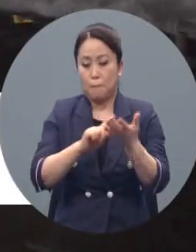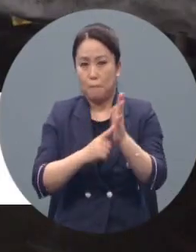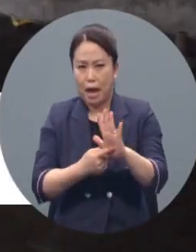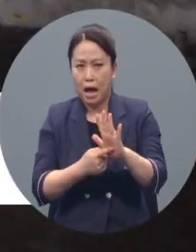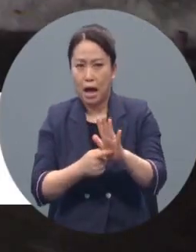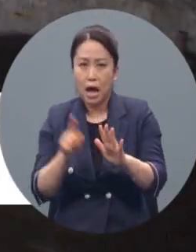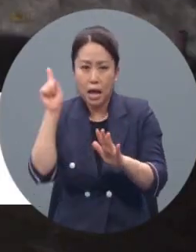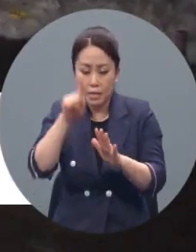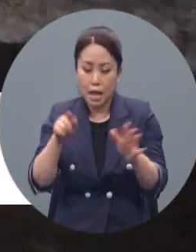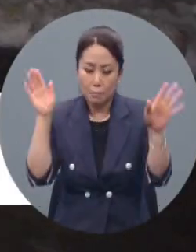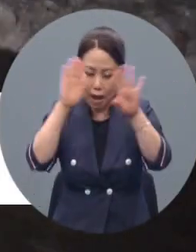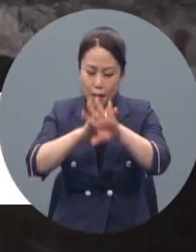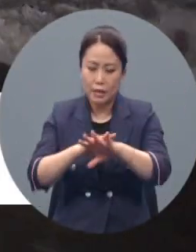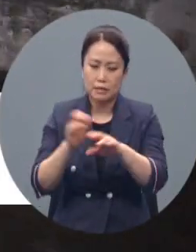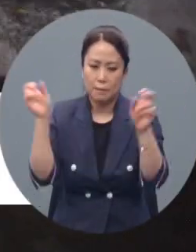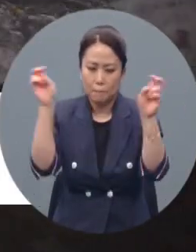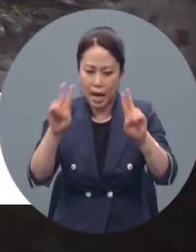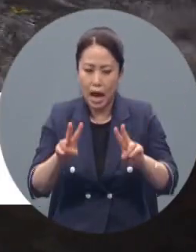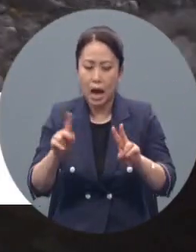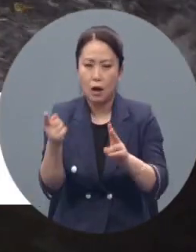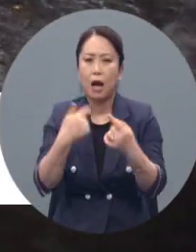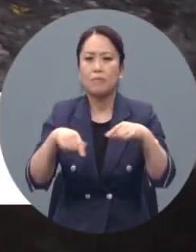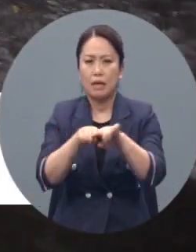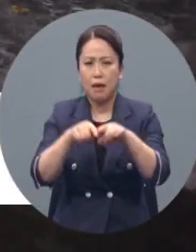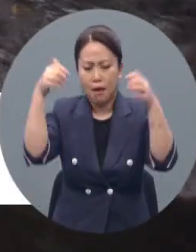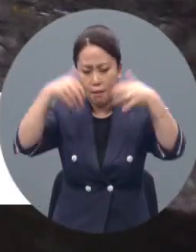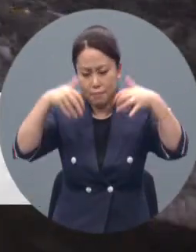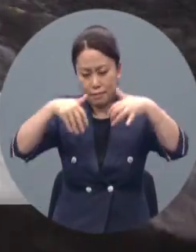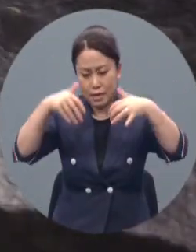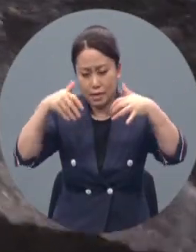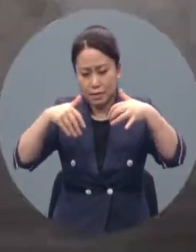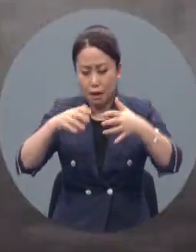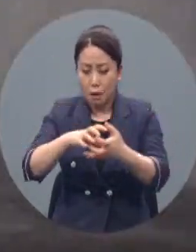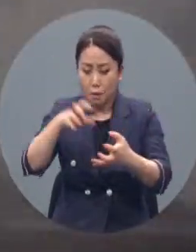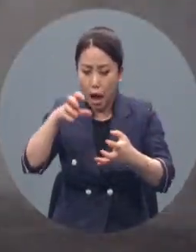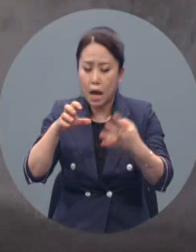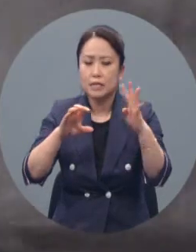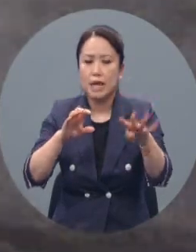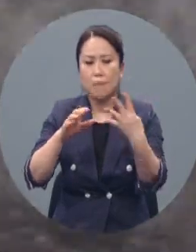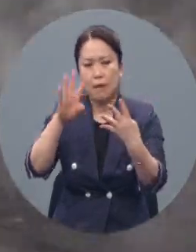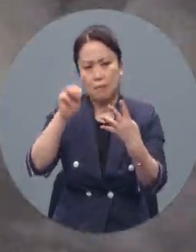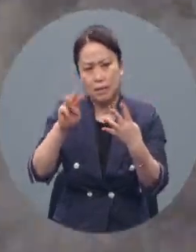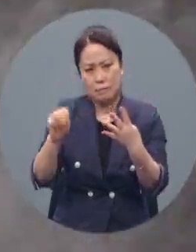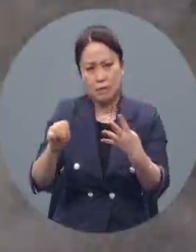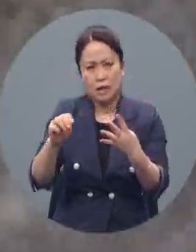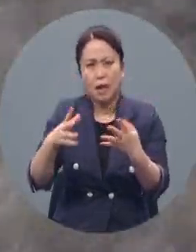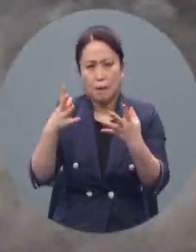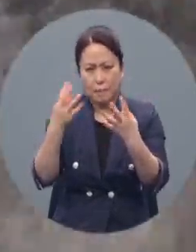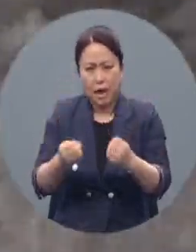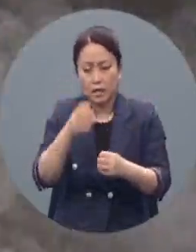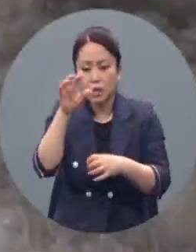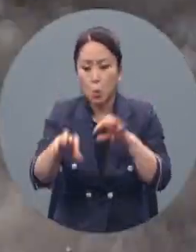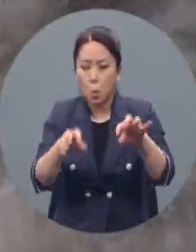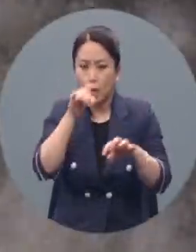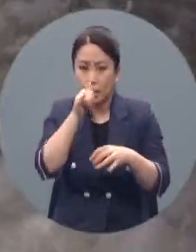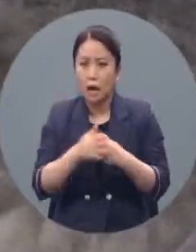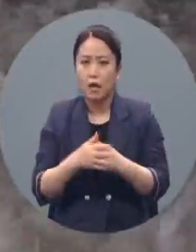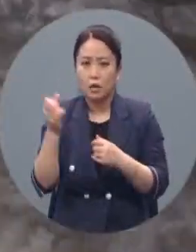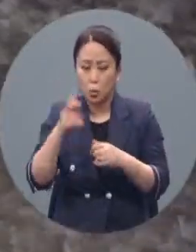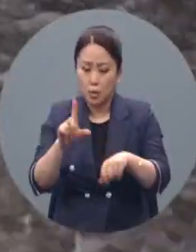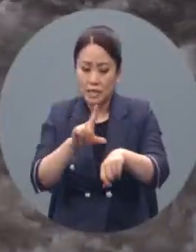동반한 비가 많게는 400mm 이상 쏟아지겠습니다. 특히 내일 새벽부터 오후까지 시간당 70mm